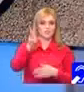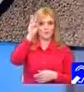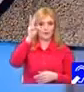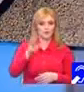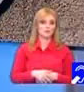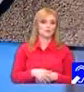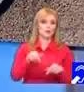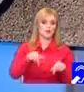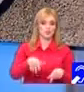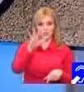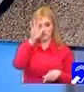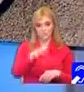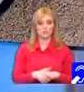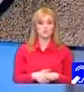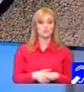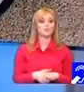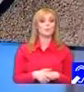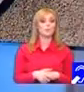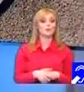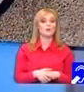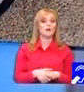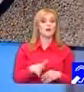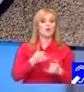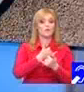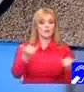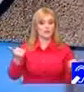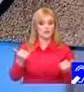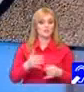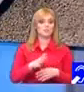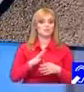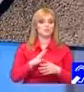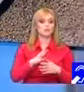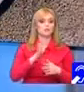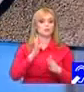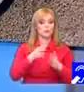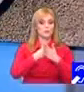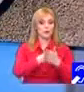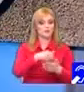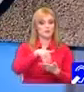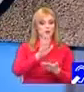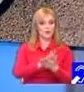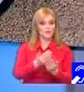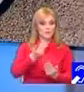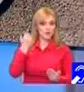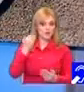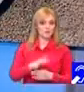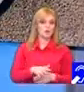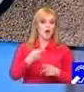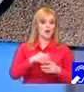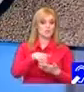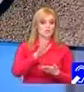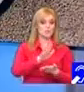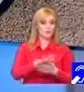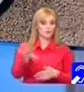consulare la secția consulară a Ambasadei României la Chișinău prestează numai servicii doar pe bază de programare prealabilă. Programările